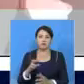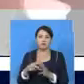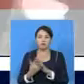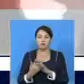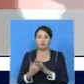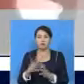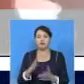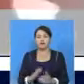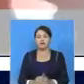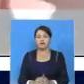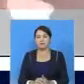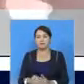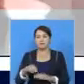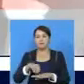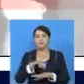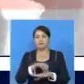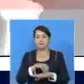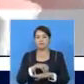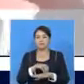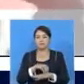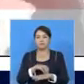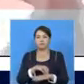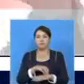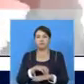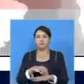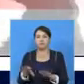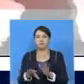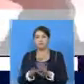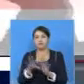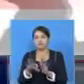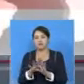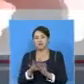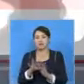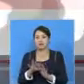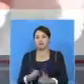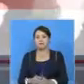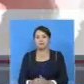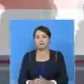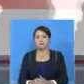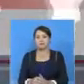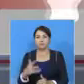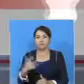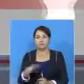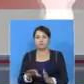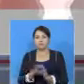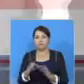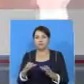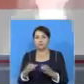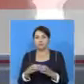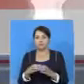ауылдық округ әкімдерін сайлау жөніндегі 3 сайлау